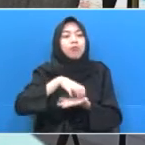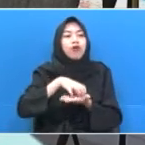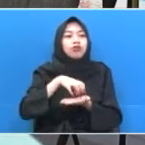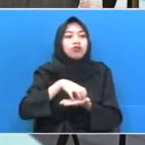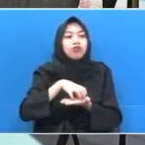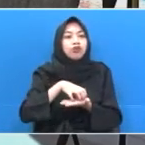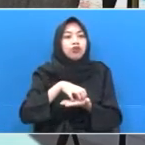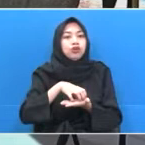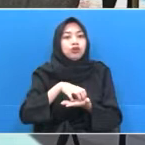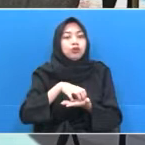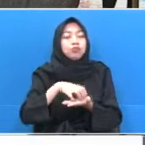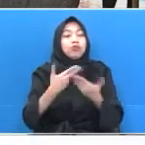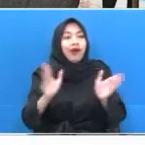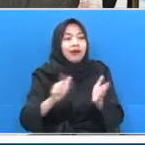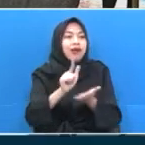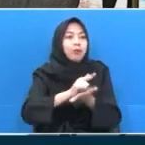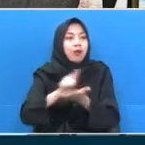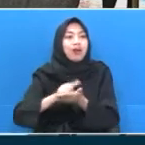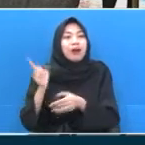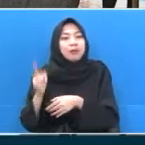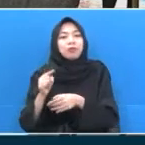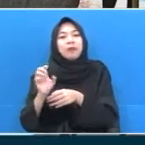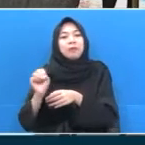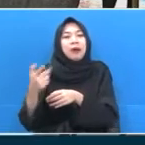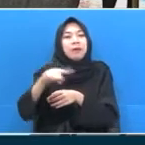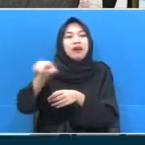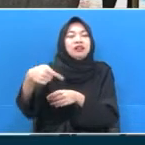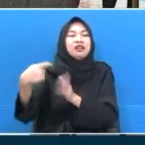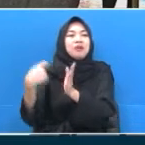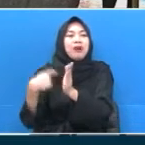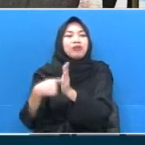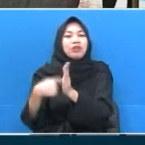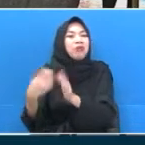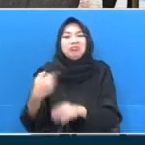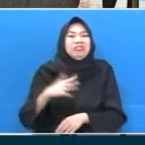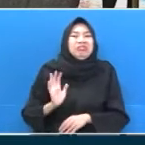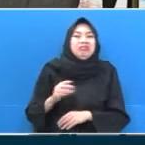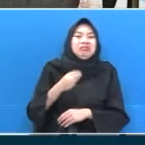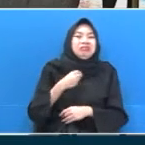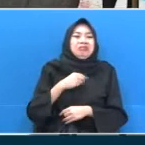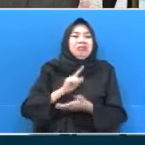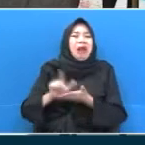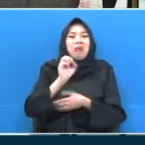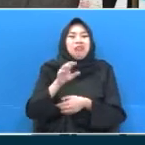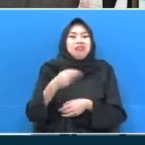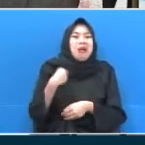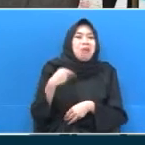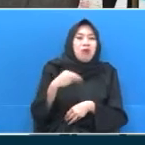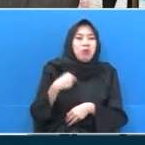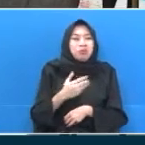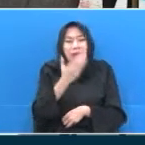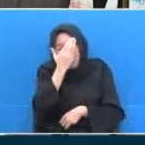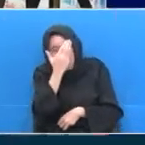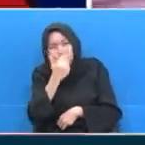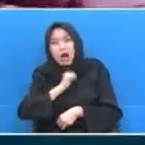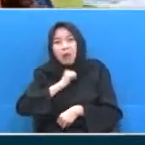mahasiswa bisa melaporkan karena ada beberapa mahasiswa yang memang ya kita juga tidak mau melaporkan karena ya Malu takut orang